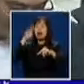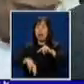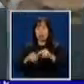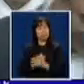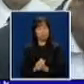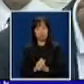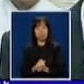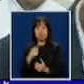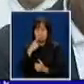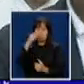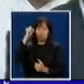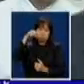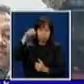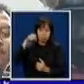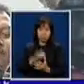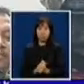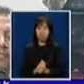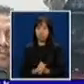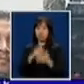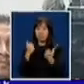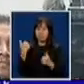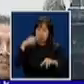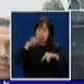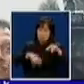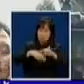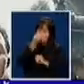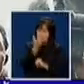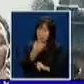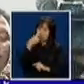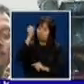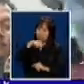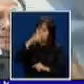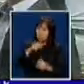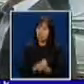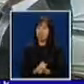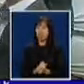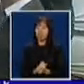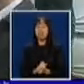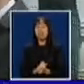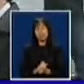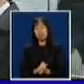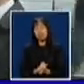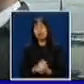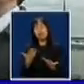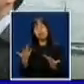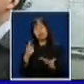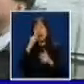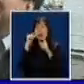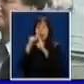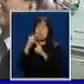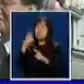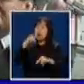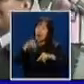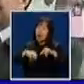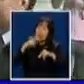เขาไปพาดหัวข่าวหน้าหวาดเสียว ครับ บอกไข่มากแพงมาก มันก็เป็นความแปลกอย่างนึงครับ ครับ ว่